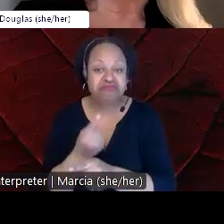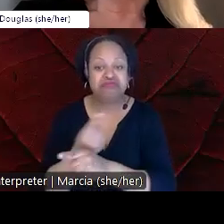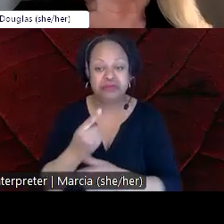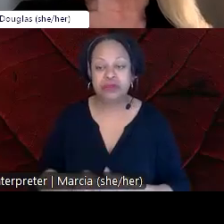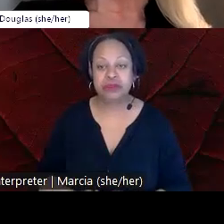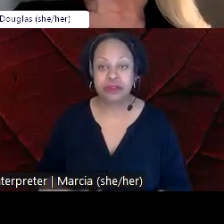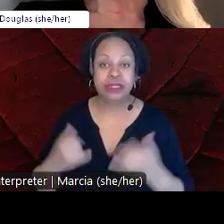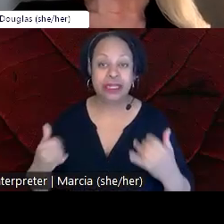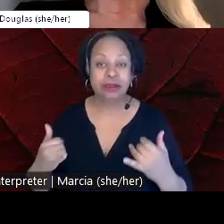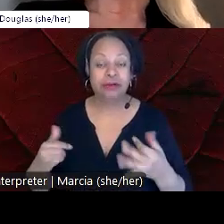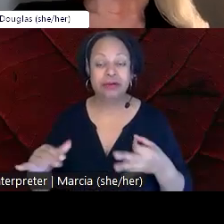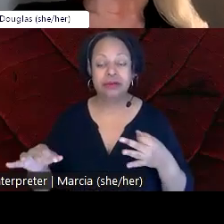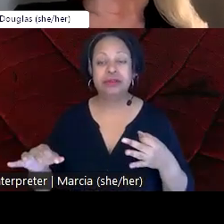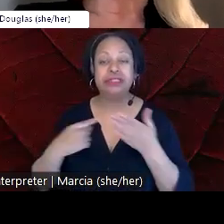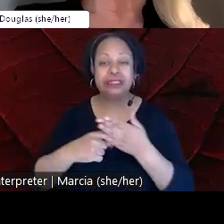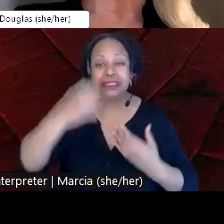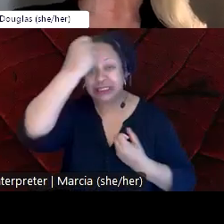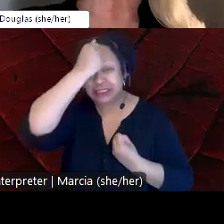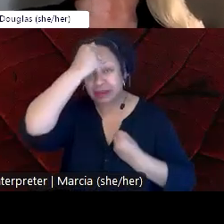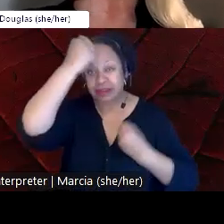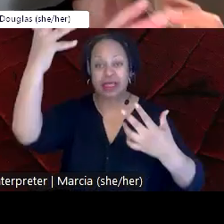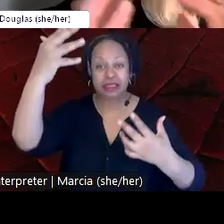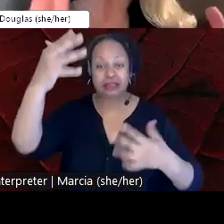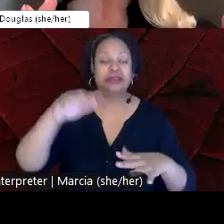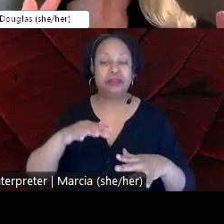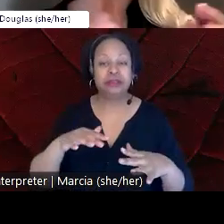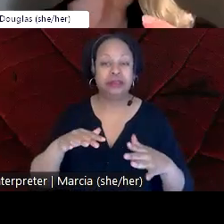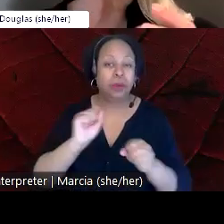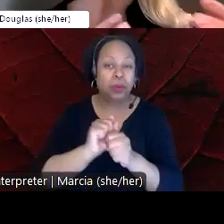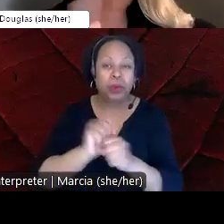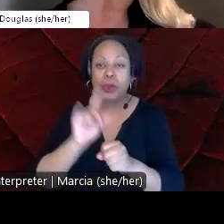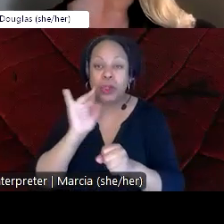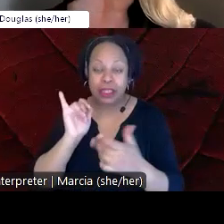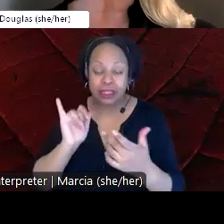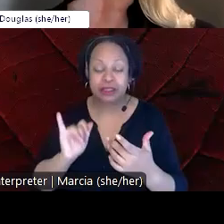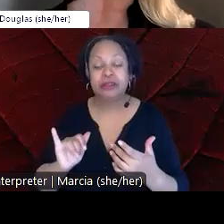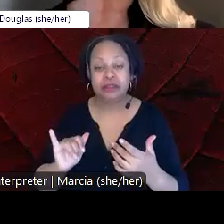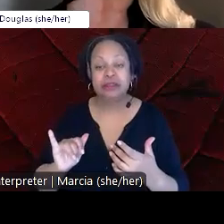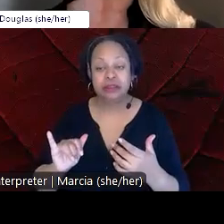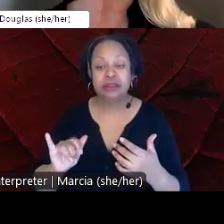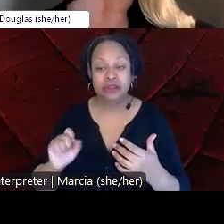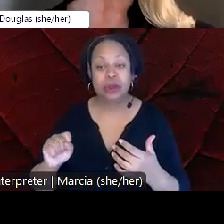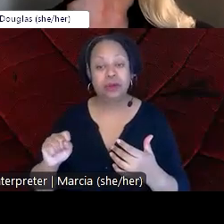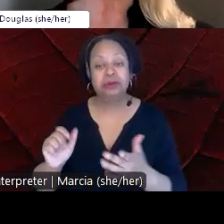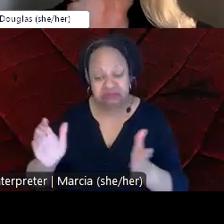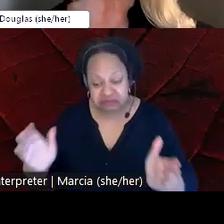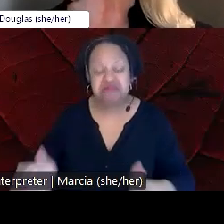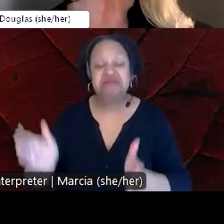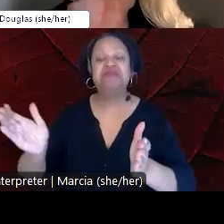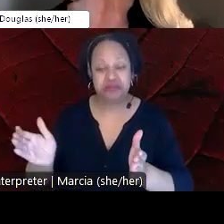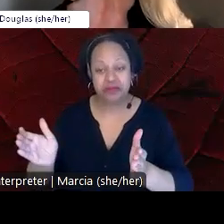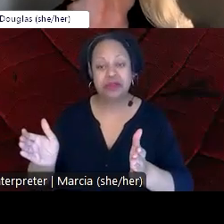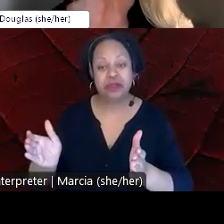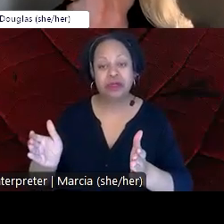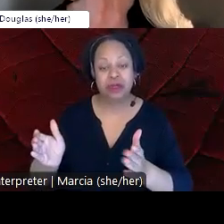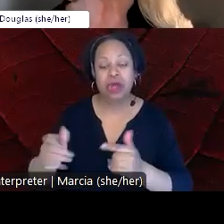Alors, j'aimerais pendant une minute parler de la décolonisation et du travail que nous y avons effectué. Donc, en plus d'affirmer